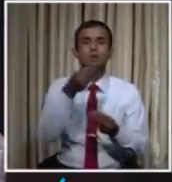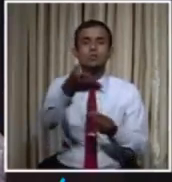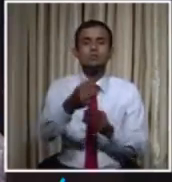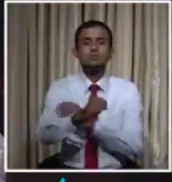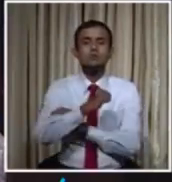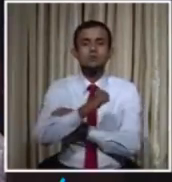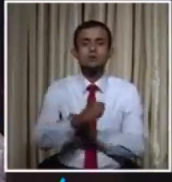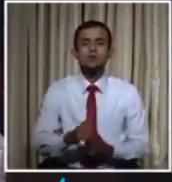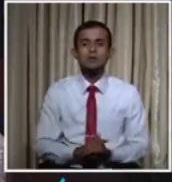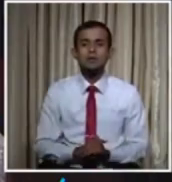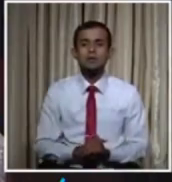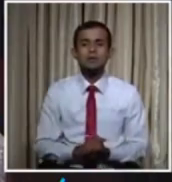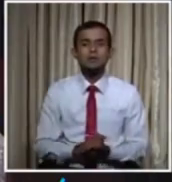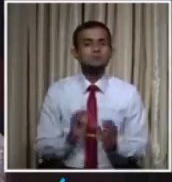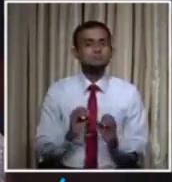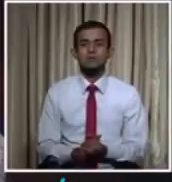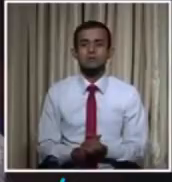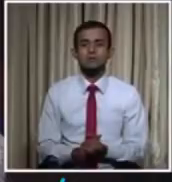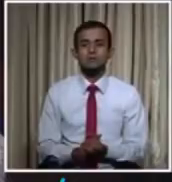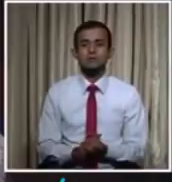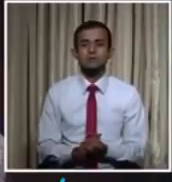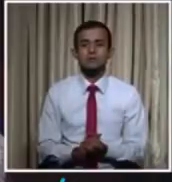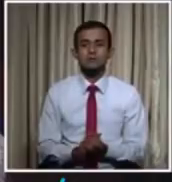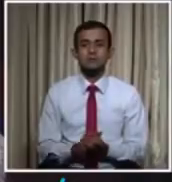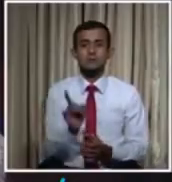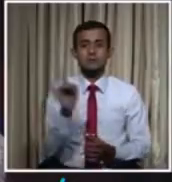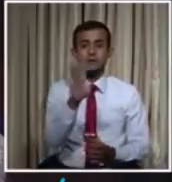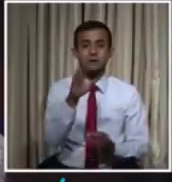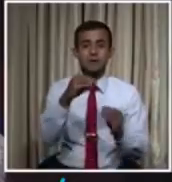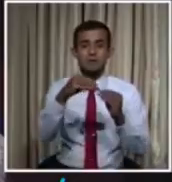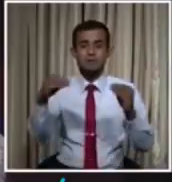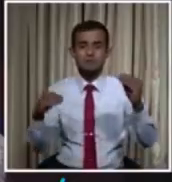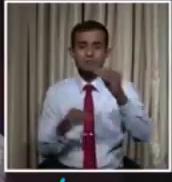ශක්තිය? කිසිම දෙයක් ලබා දීලා නැහැ. ඍජු සහ වක්‍ර